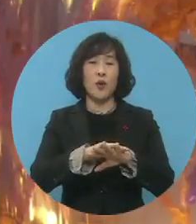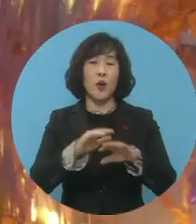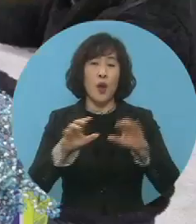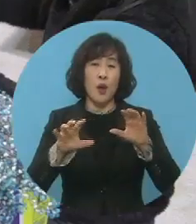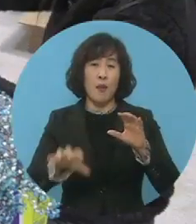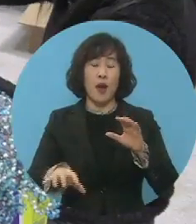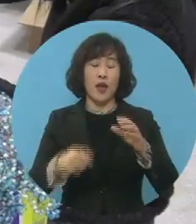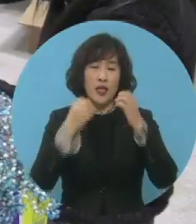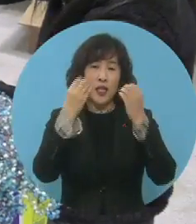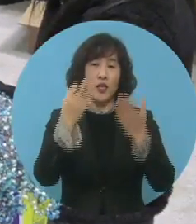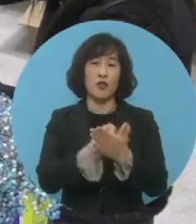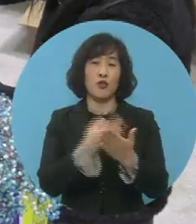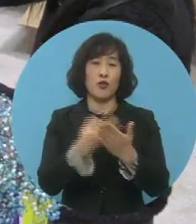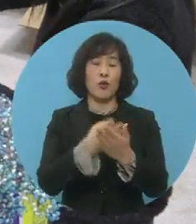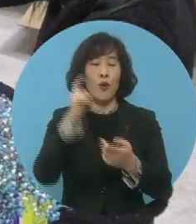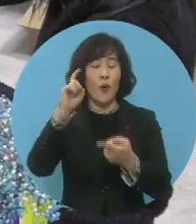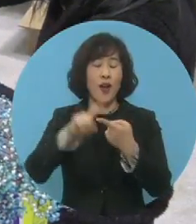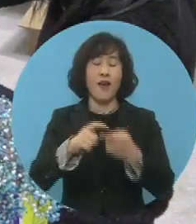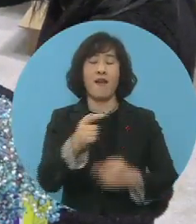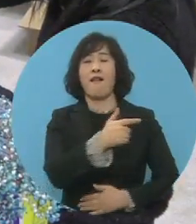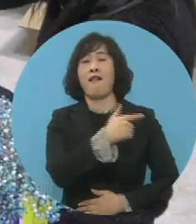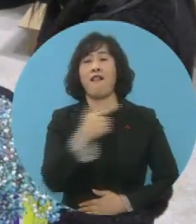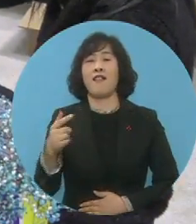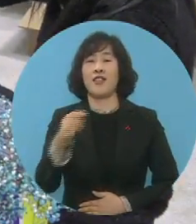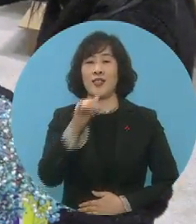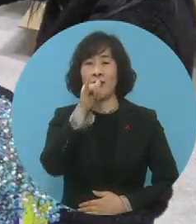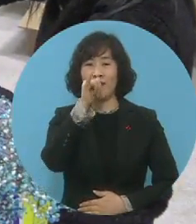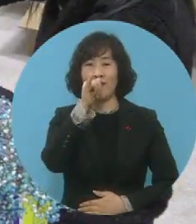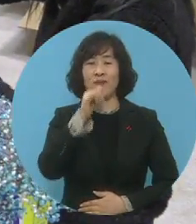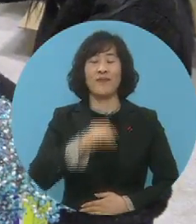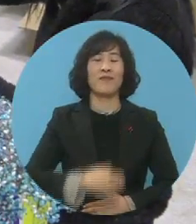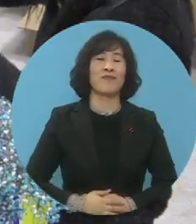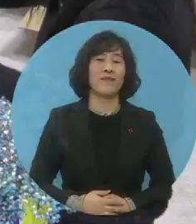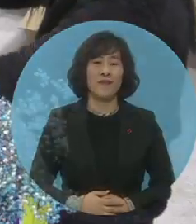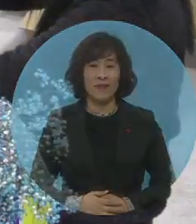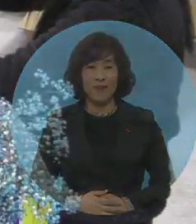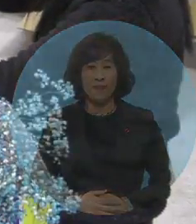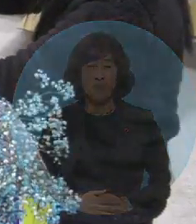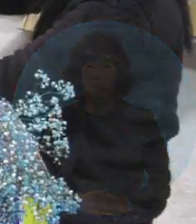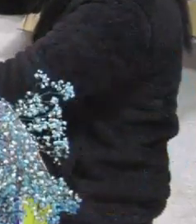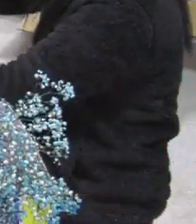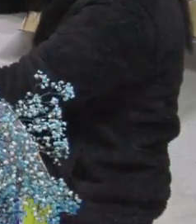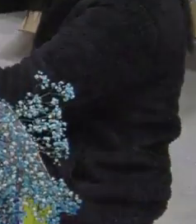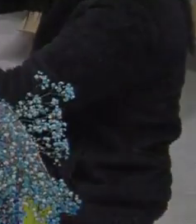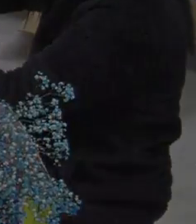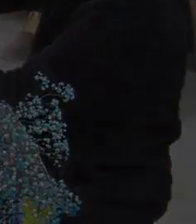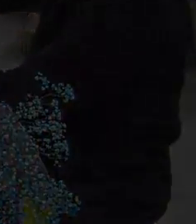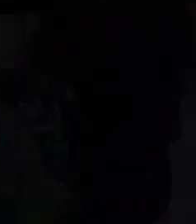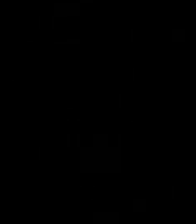관심을 모으고 있습니다. 생명의 땅 전담 도정뉴스 정혜지입니다.